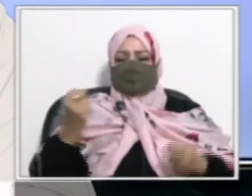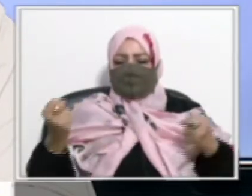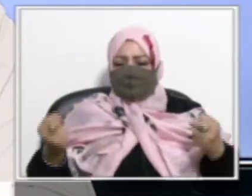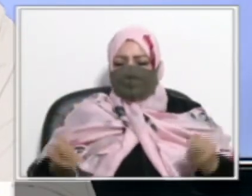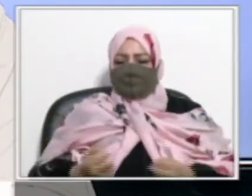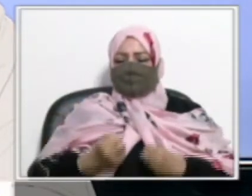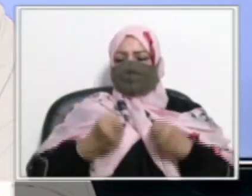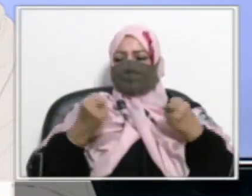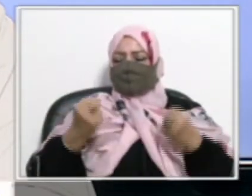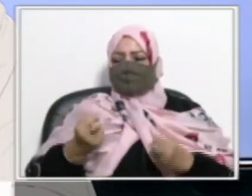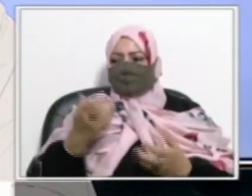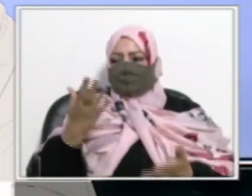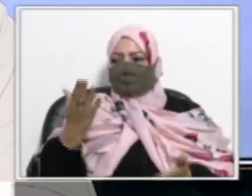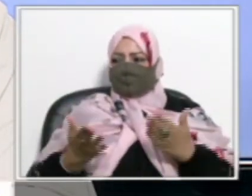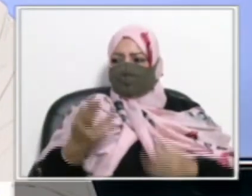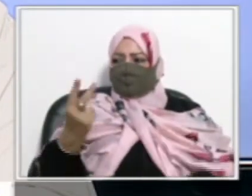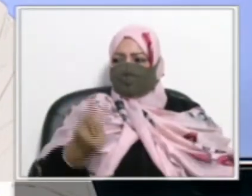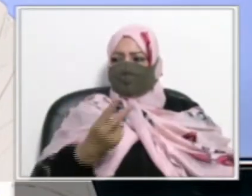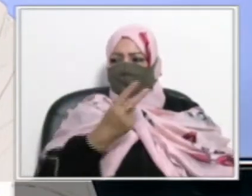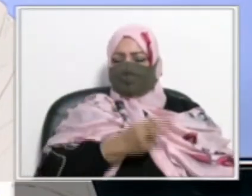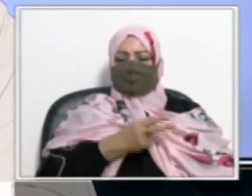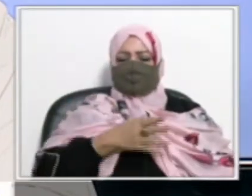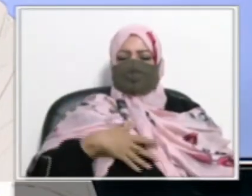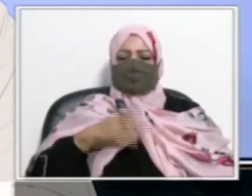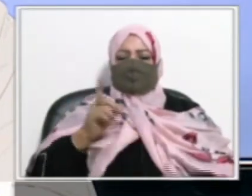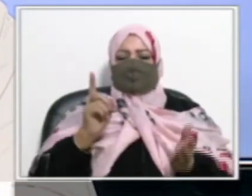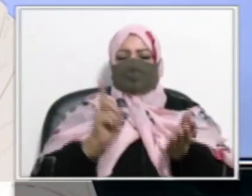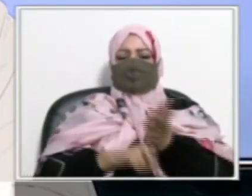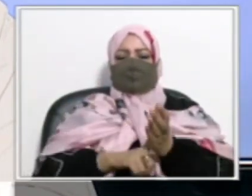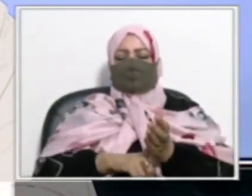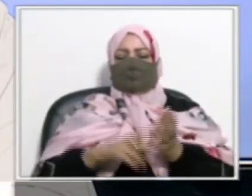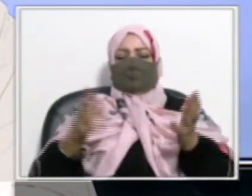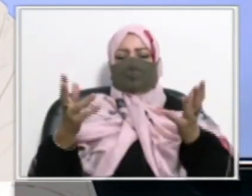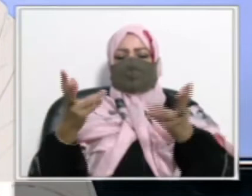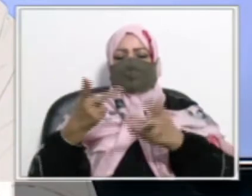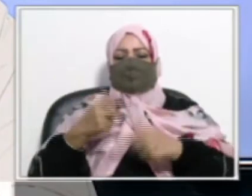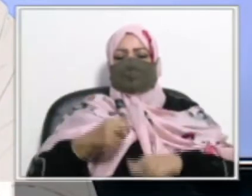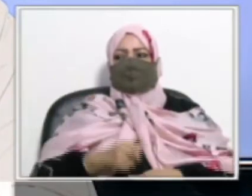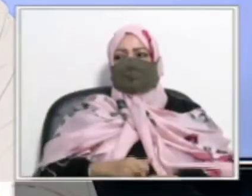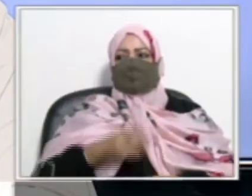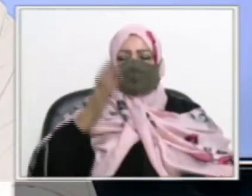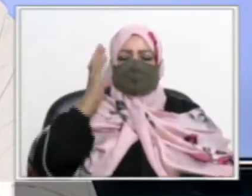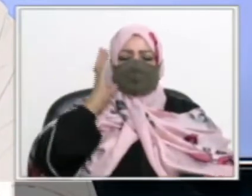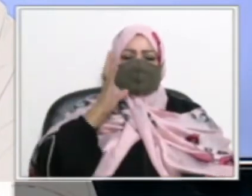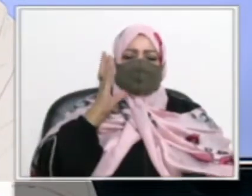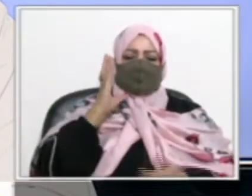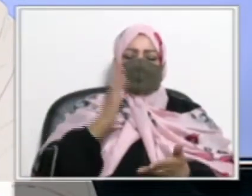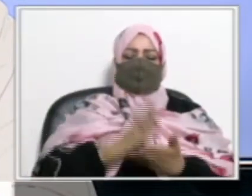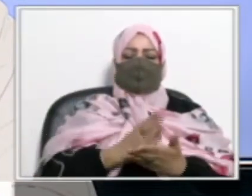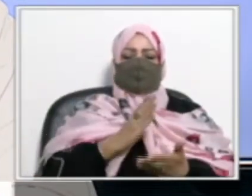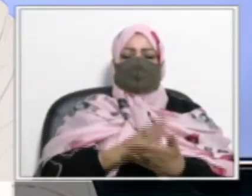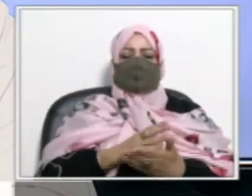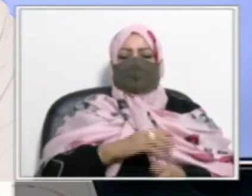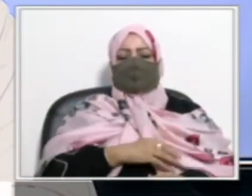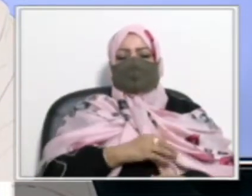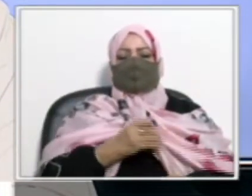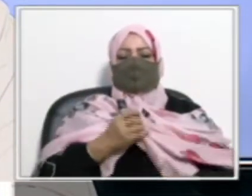وسلم أجبر هذا النقص بسجود قبلي أو بسجود بعدي فيما ورد من الروايات. فمن